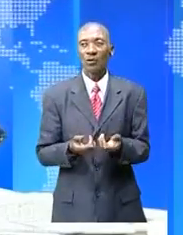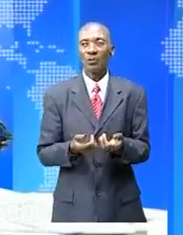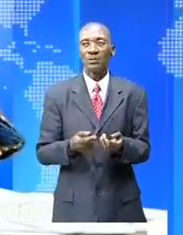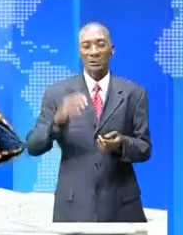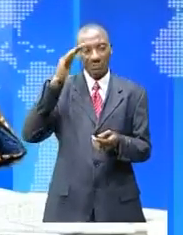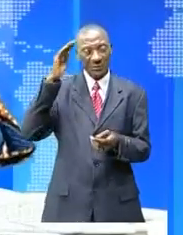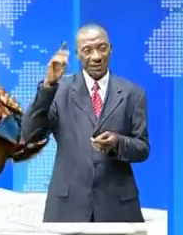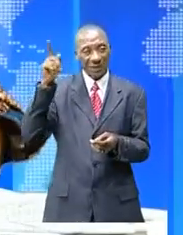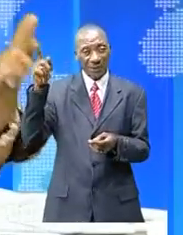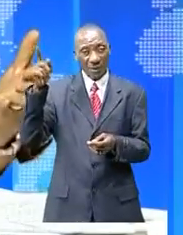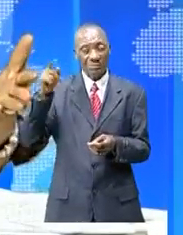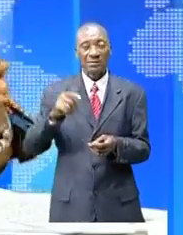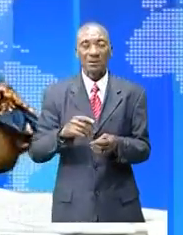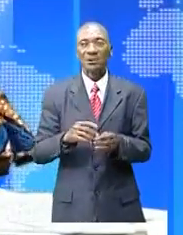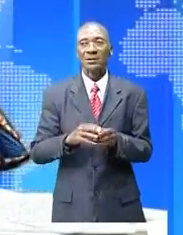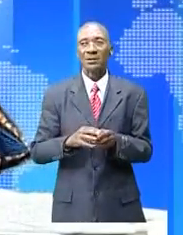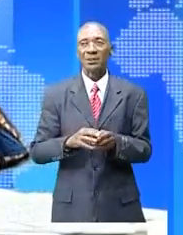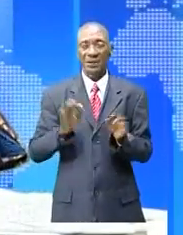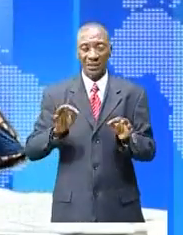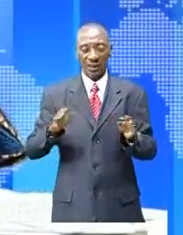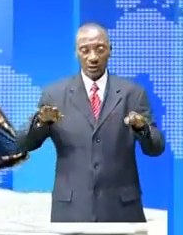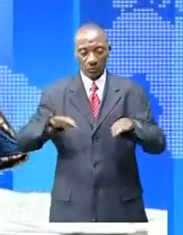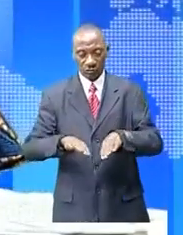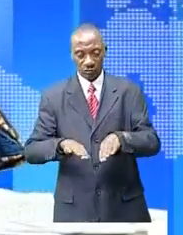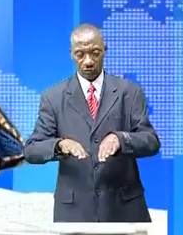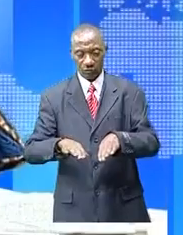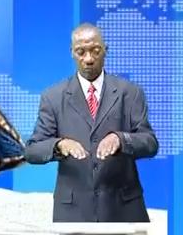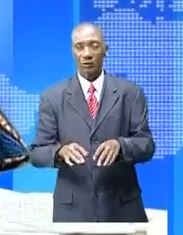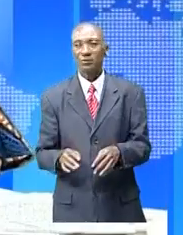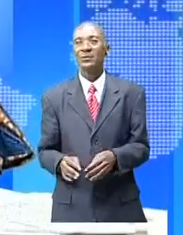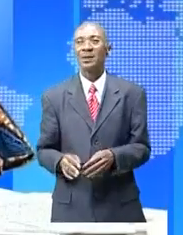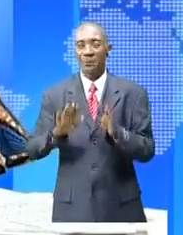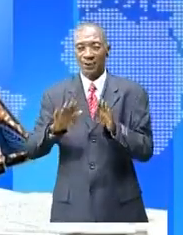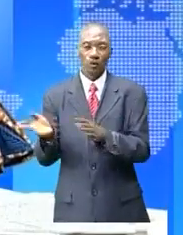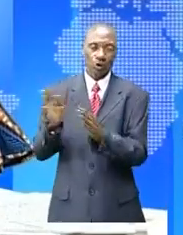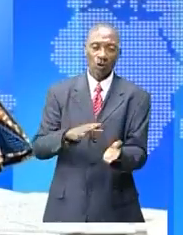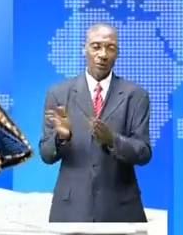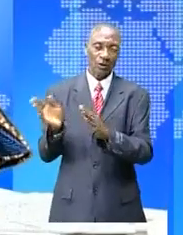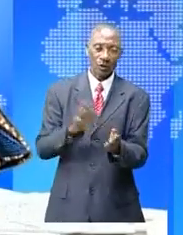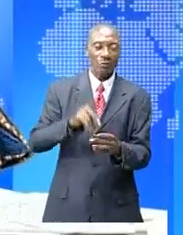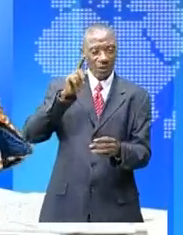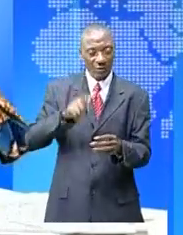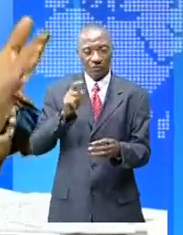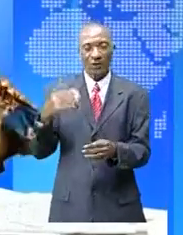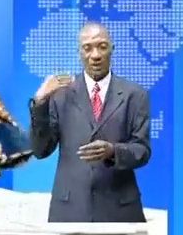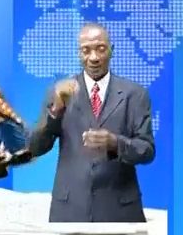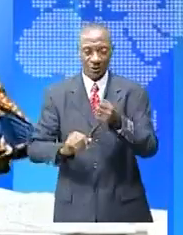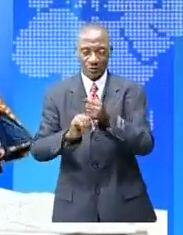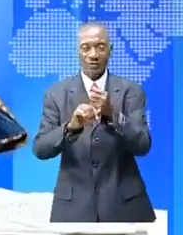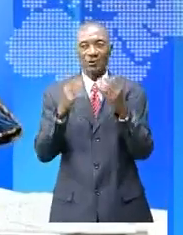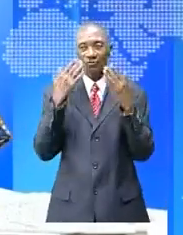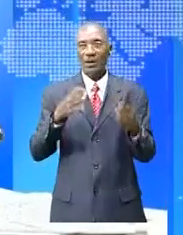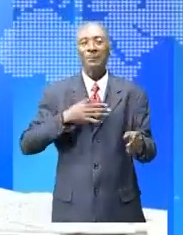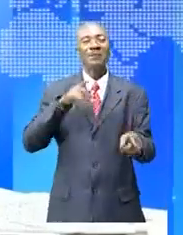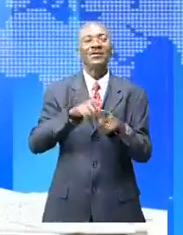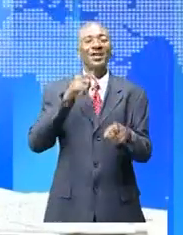cet avenir, cette partie de l'UPEN va disparaître de la carte de Kinshasa. Voilà, c'est la fin de